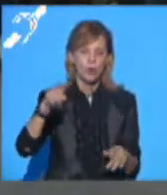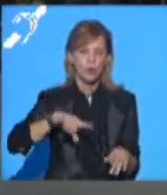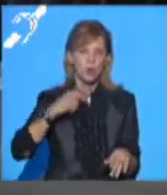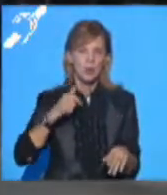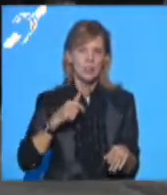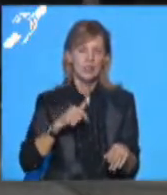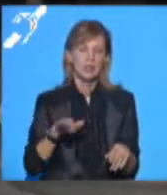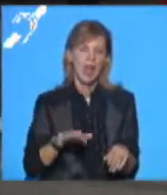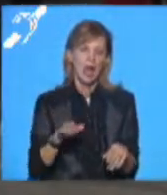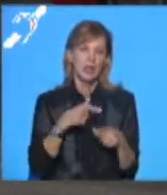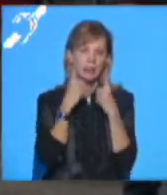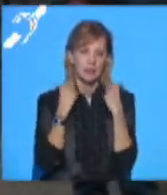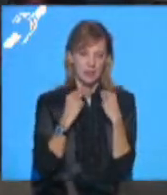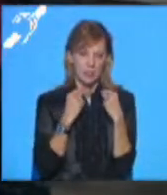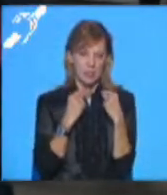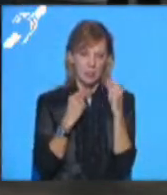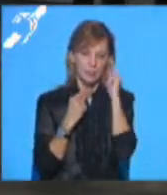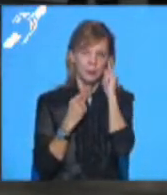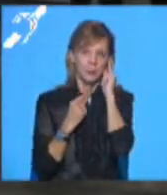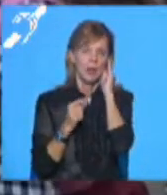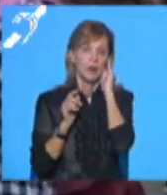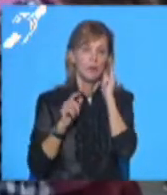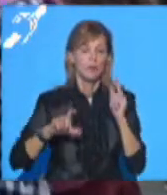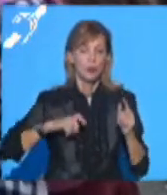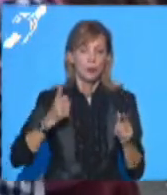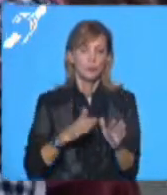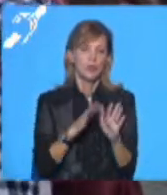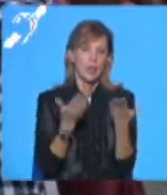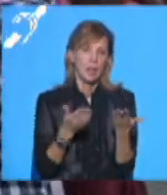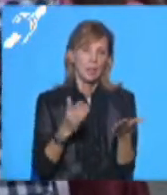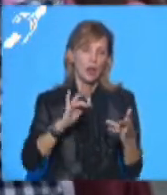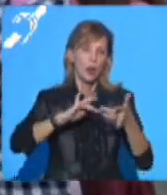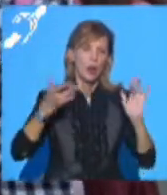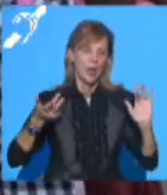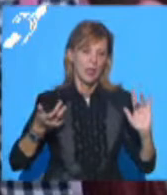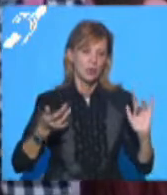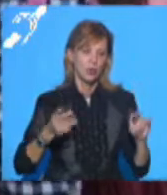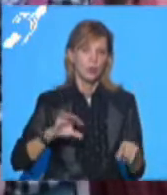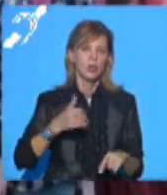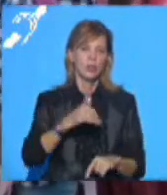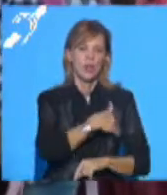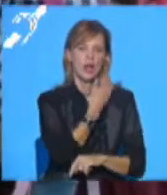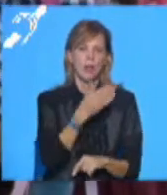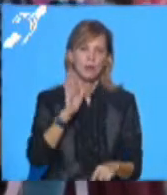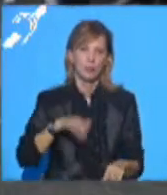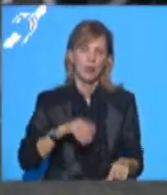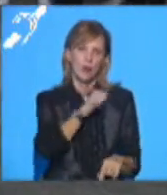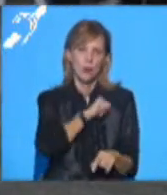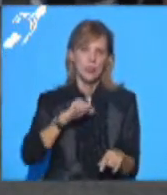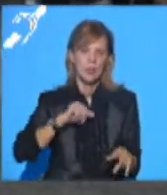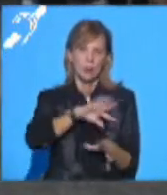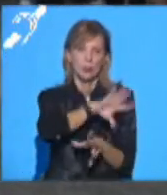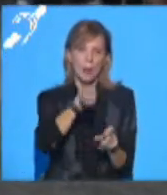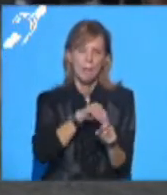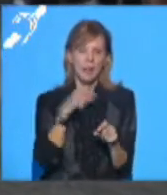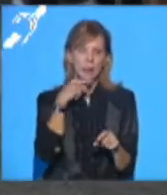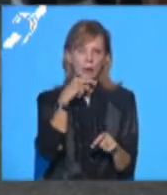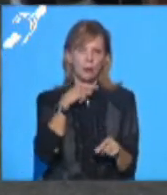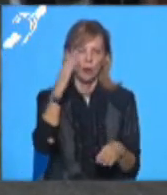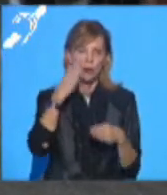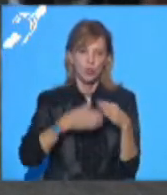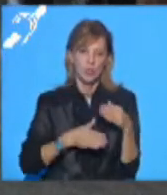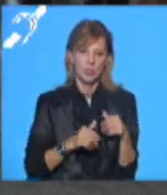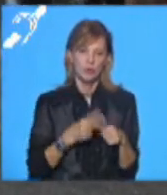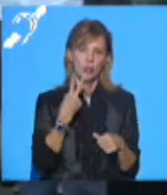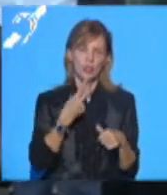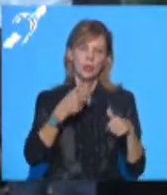9 școli din Craiova și județ vor avea catalog electronic. De asemenea, elevii vor avea o singură medie încheiată la sfârșitul anului școlar, iar cele